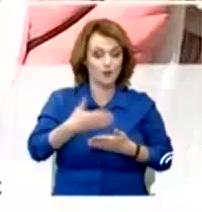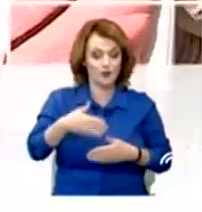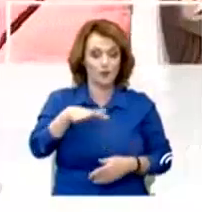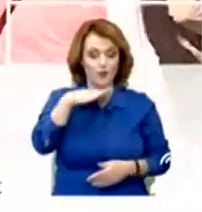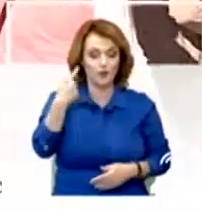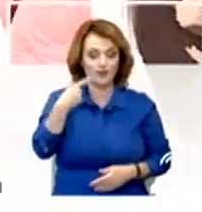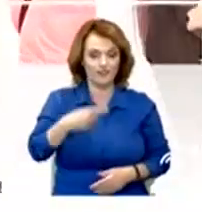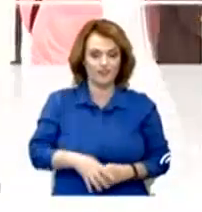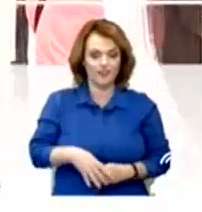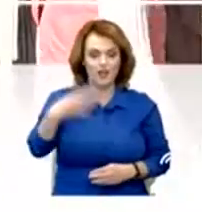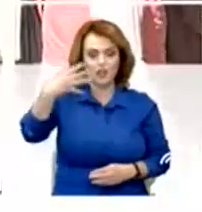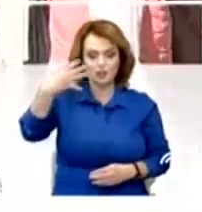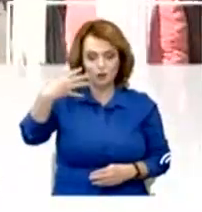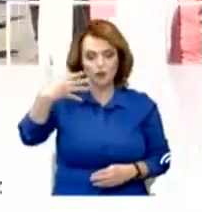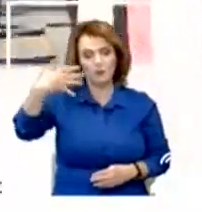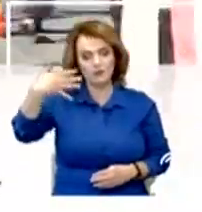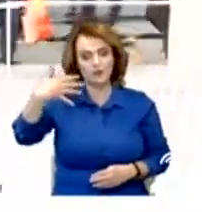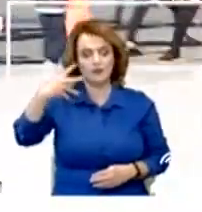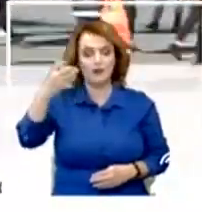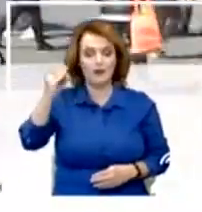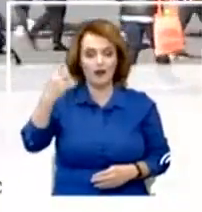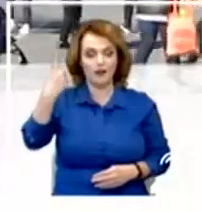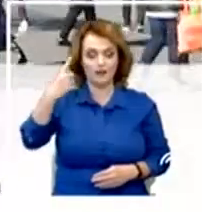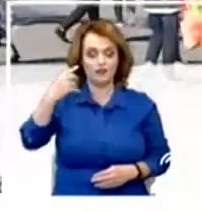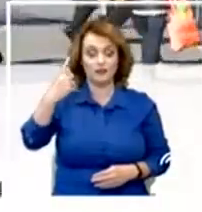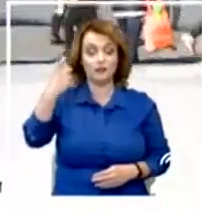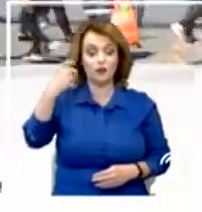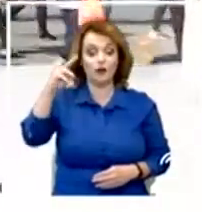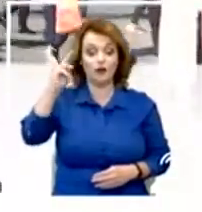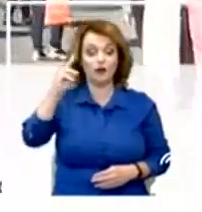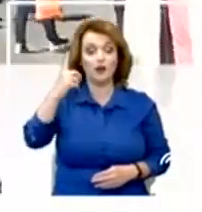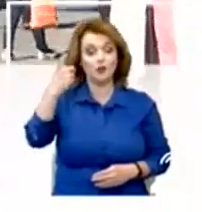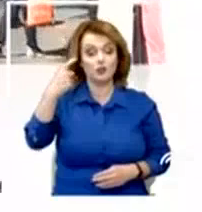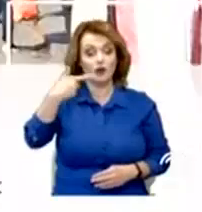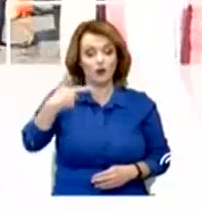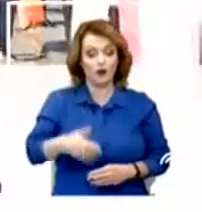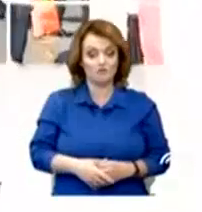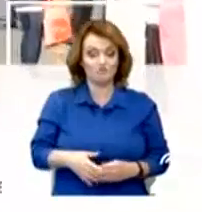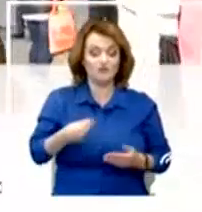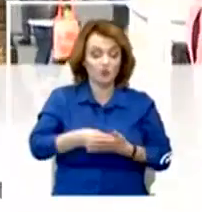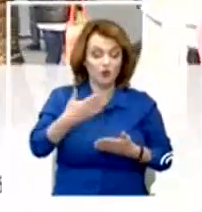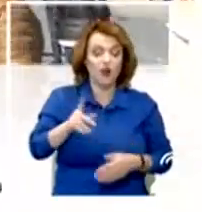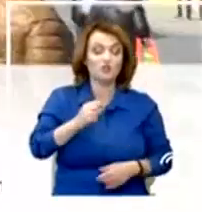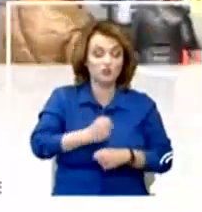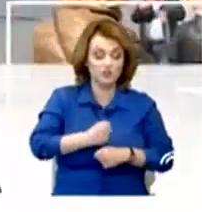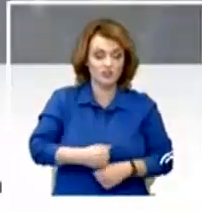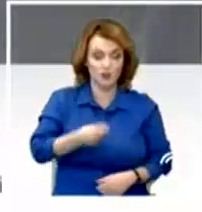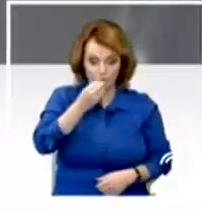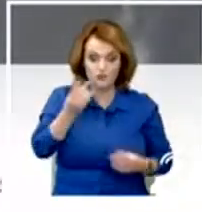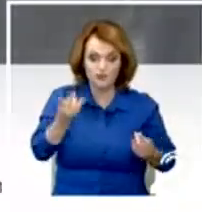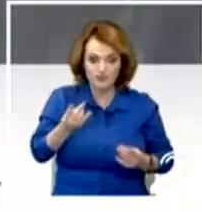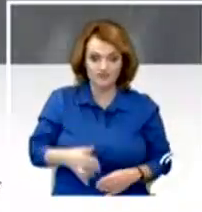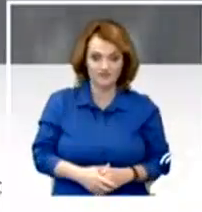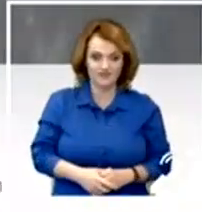da? 100. 50? 50, 100. E cam scump, dar ce-i să faci? Trebuie de mâncat.